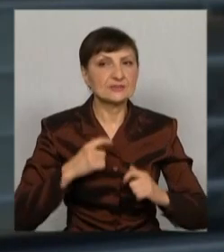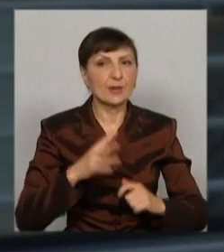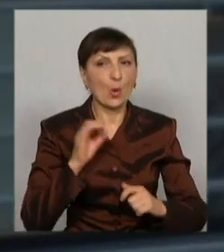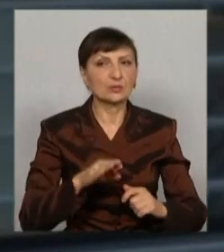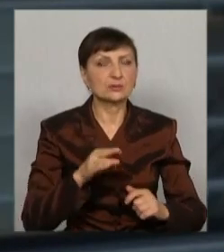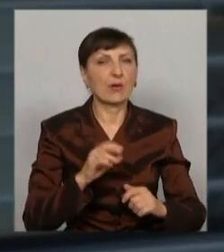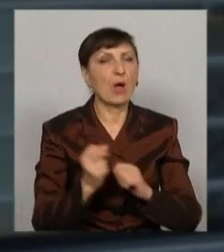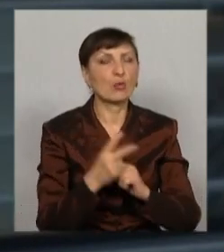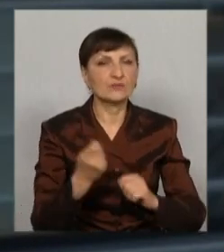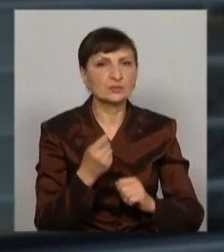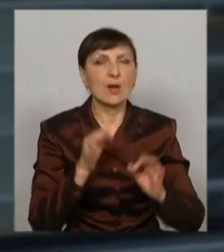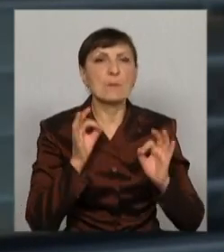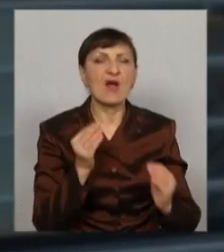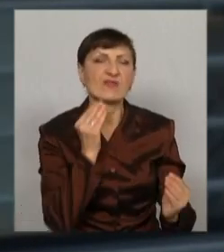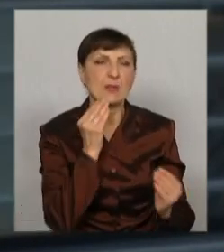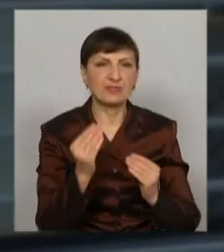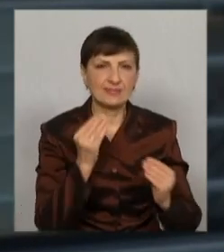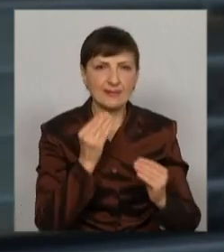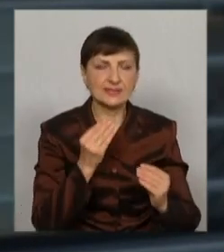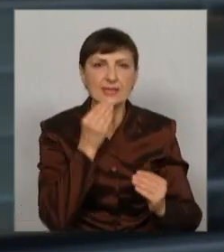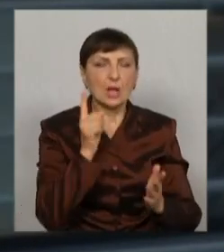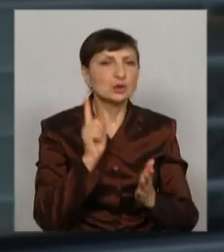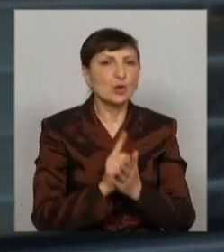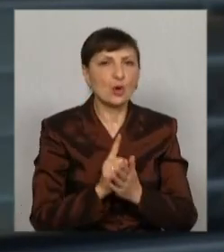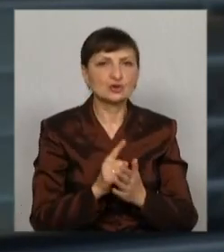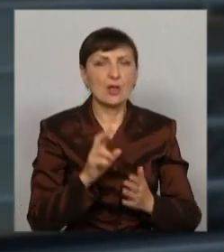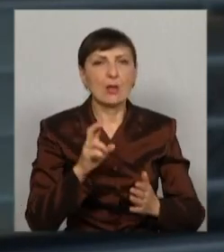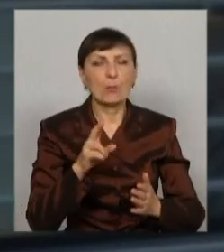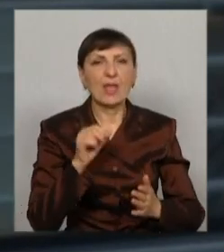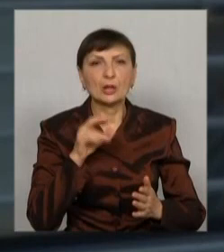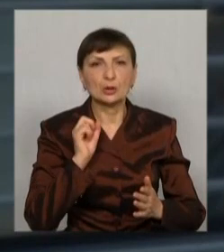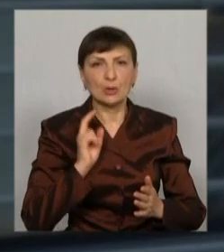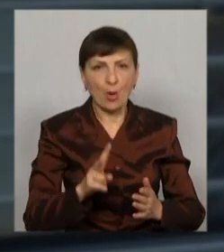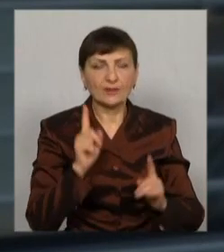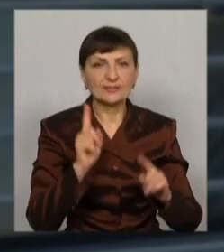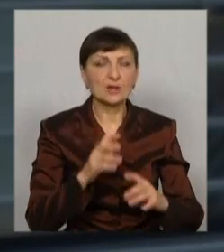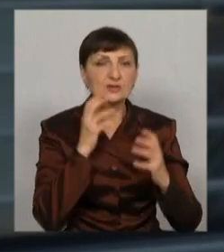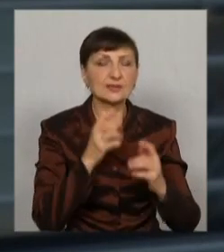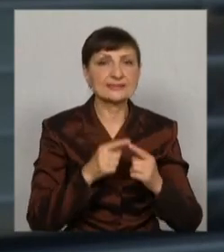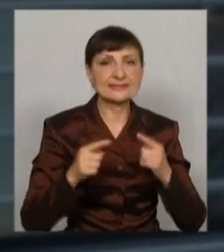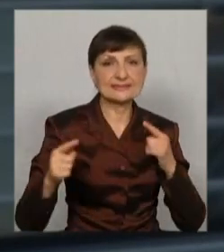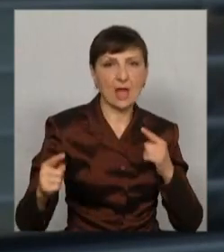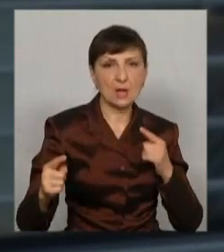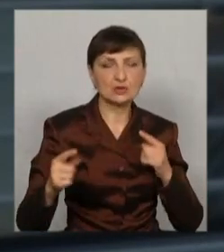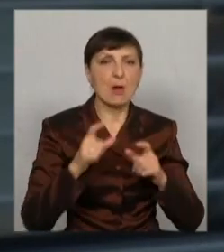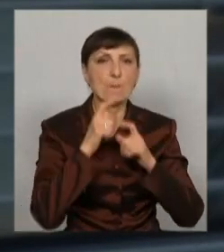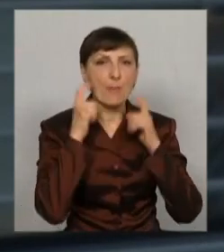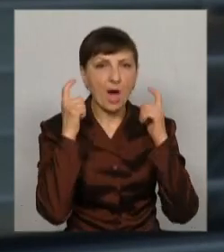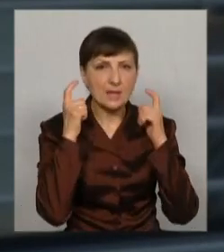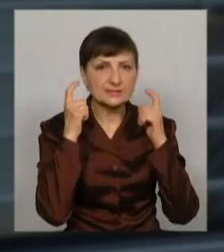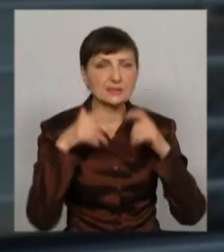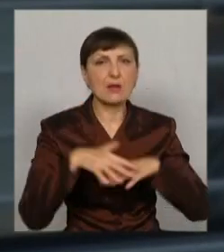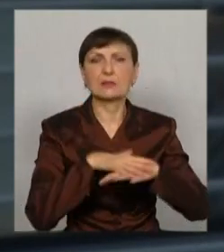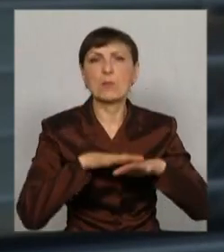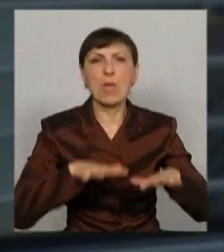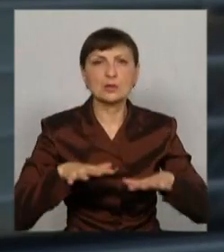коронавируса, очень важно правильно питаться. Еда должна содержать белки. Следует также сохранять дистанцию, носить маски в многолюдных